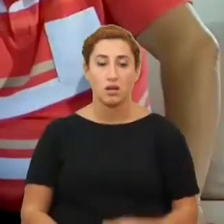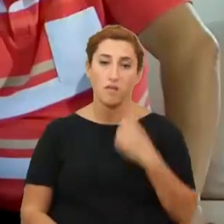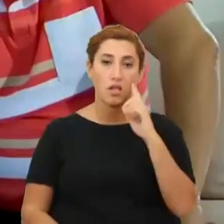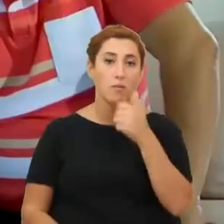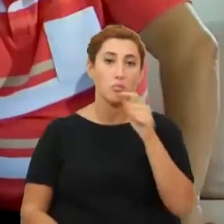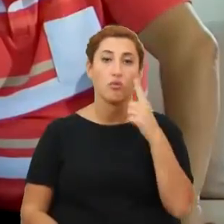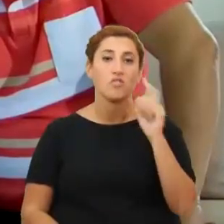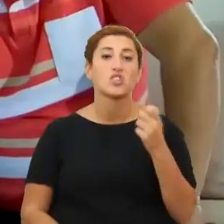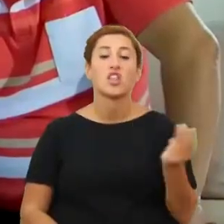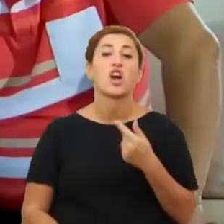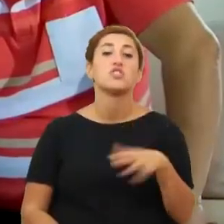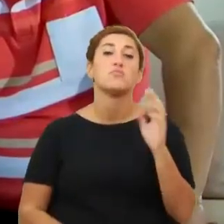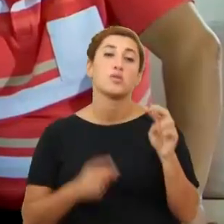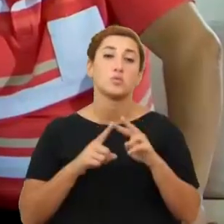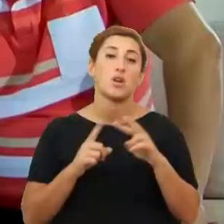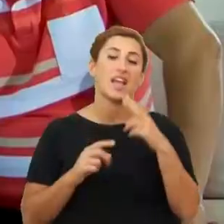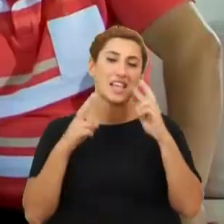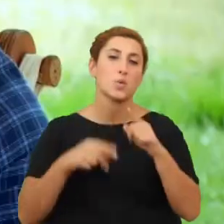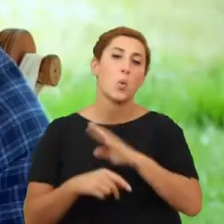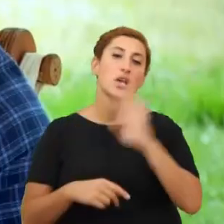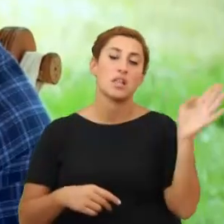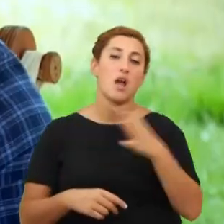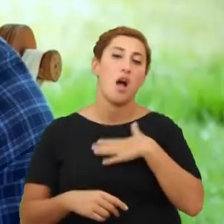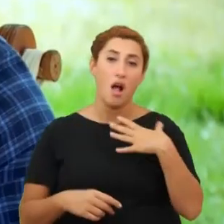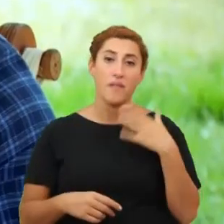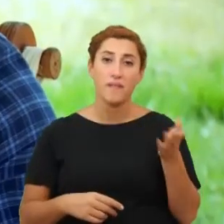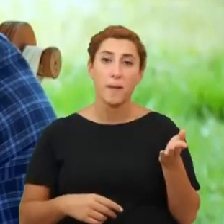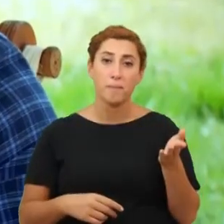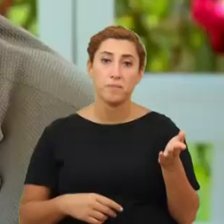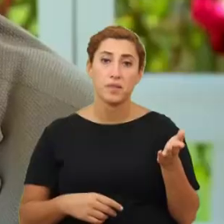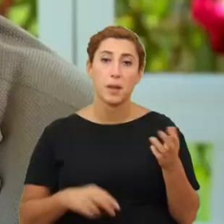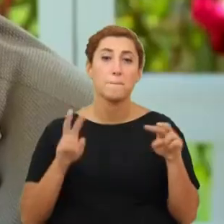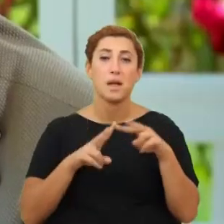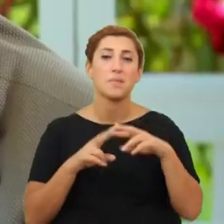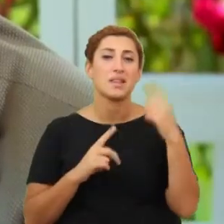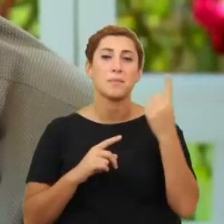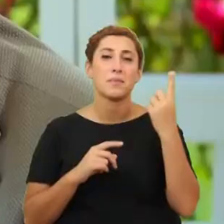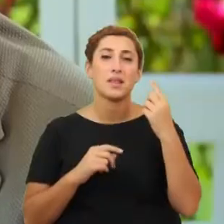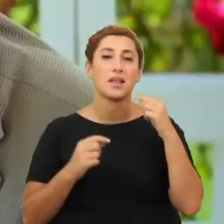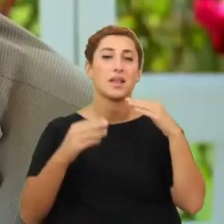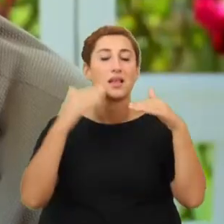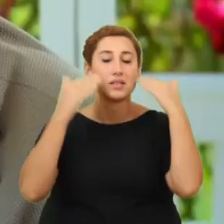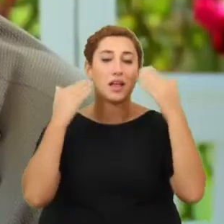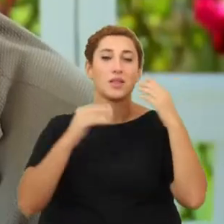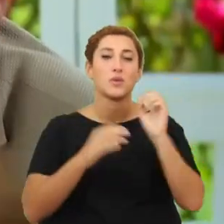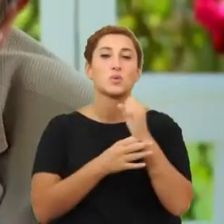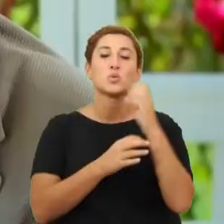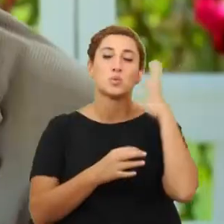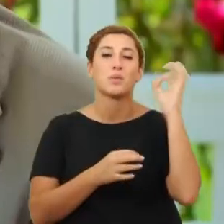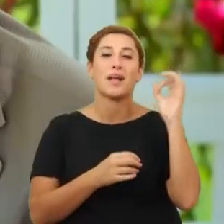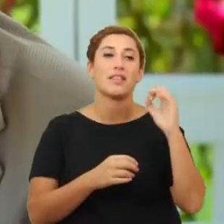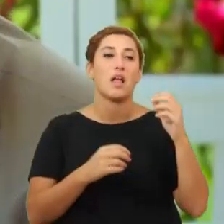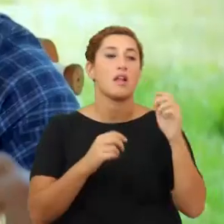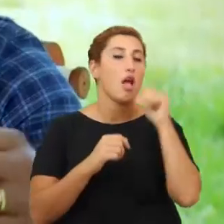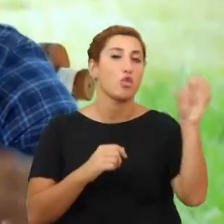Vallahi babam bu fırsatı kaçırmaz Nurhan. Kesinlikle oraya gider. Annem de Miami'deki bir estetik uzmanından randevu almış. Estetik